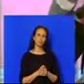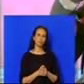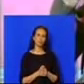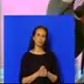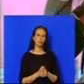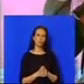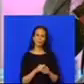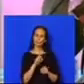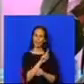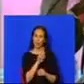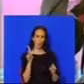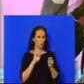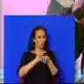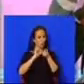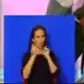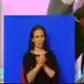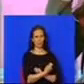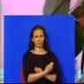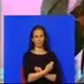זה לא ישתנה.